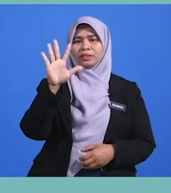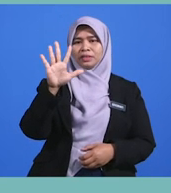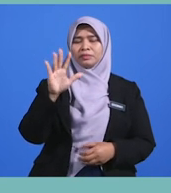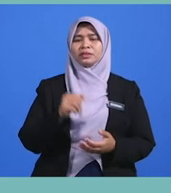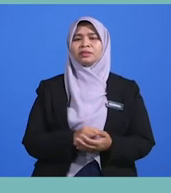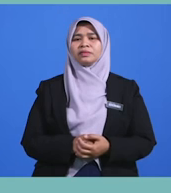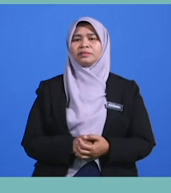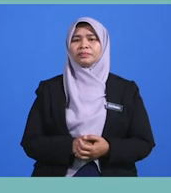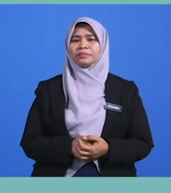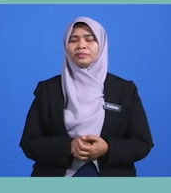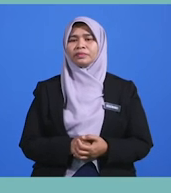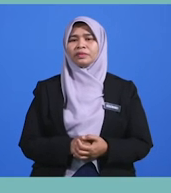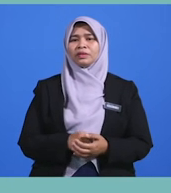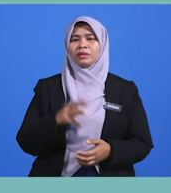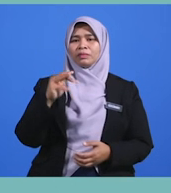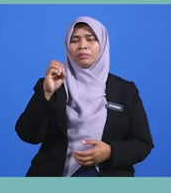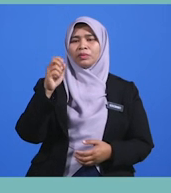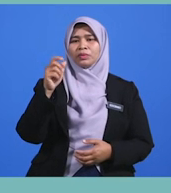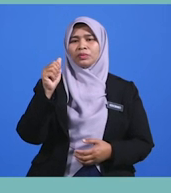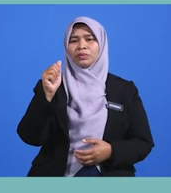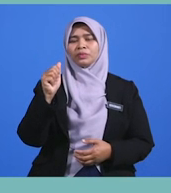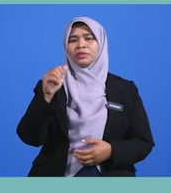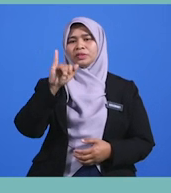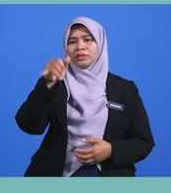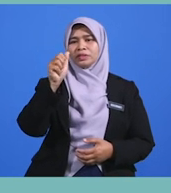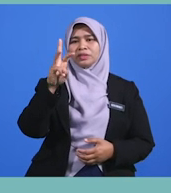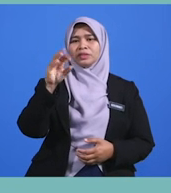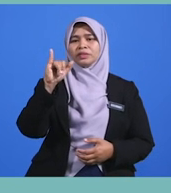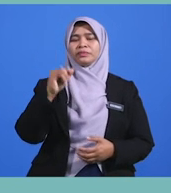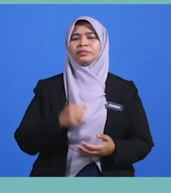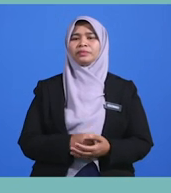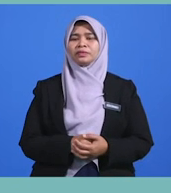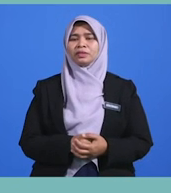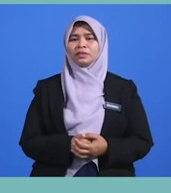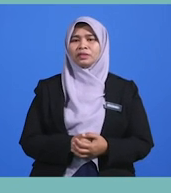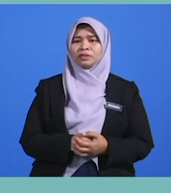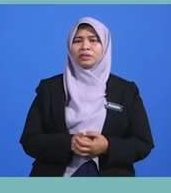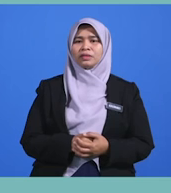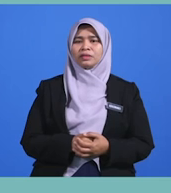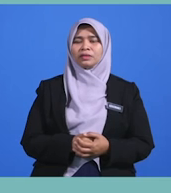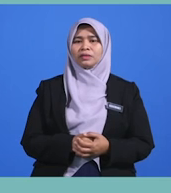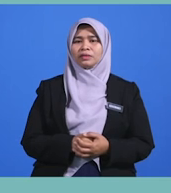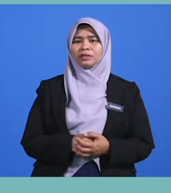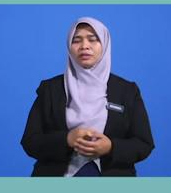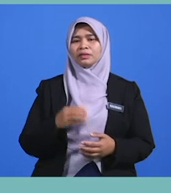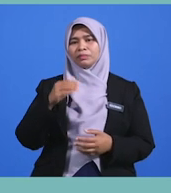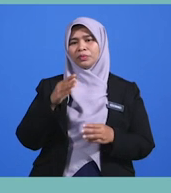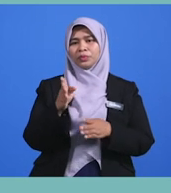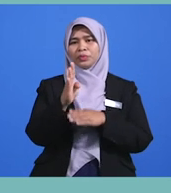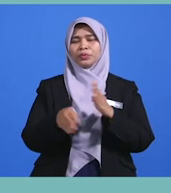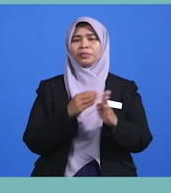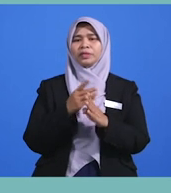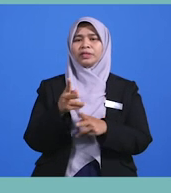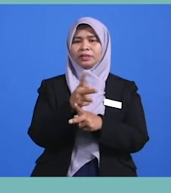moto yang ditulis dalam bahasa Jawi pada awan-awan yang di bawah jata negara yang berbunyi dipelihara Allah.